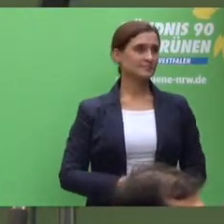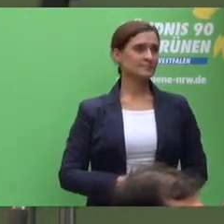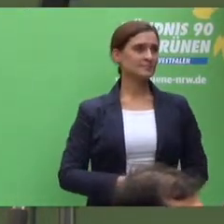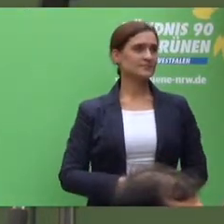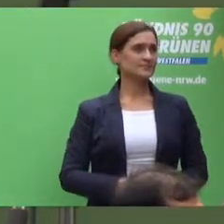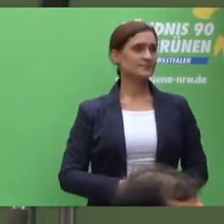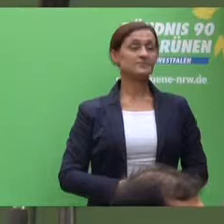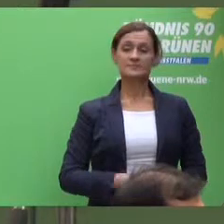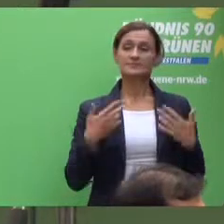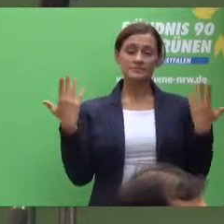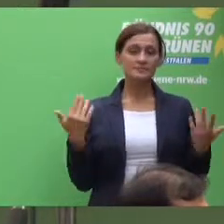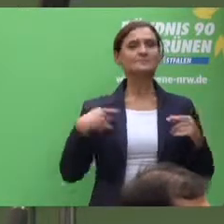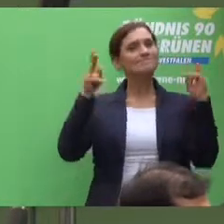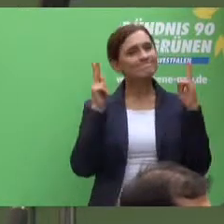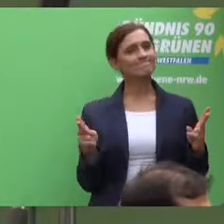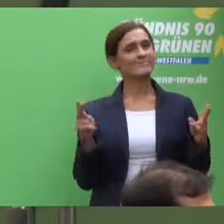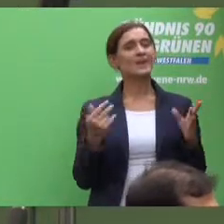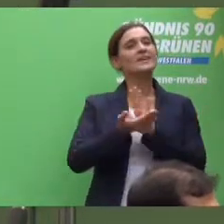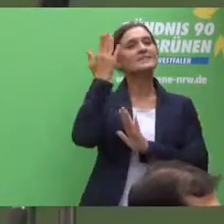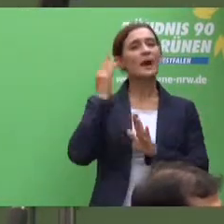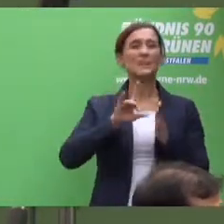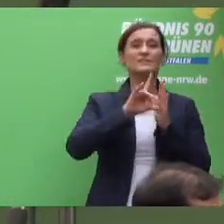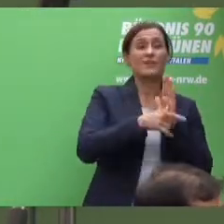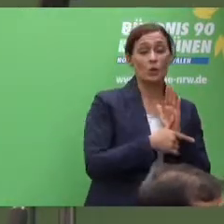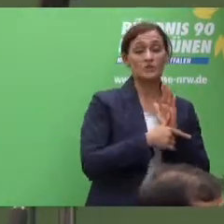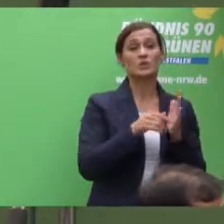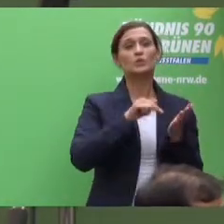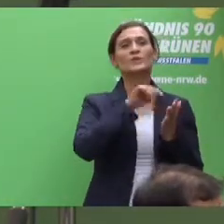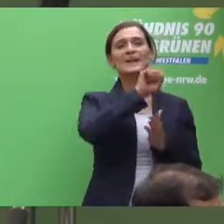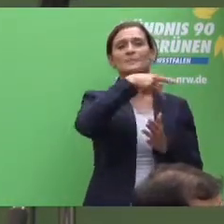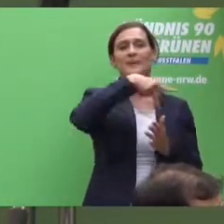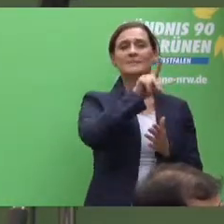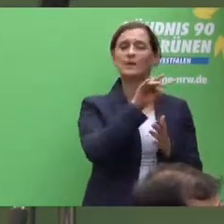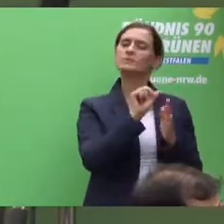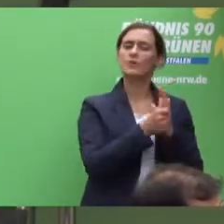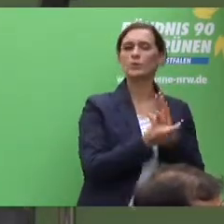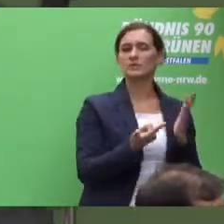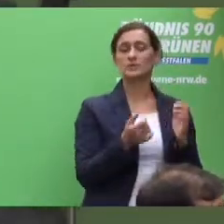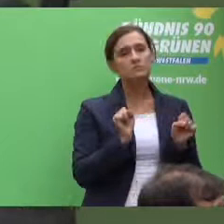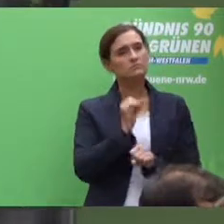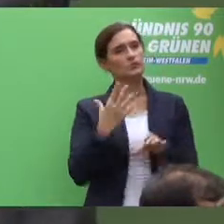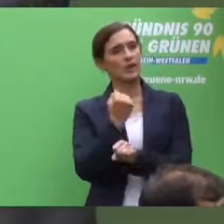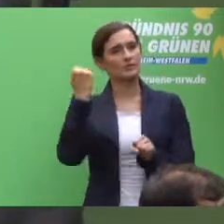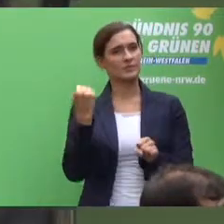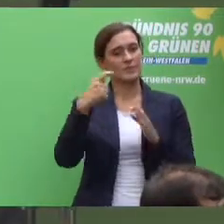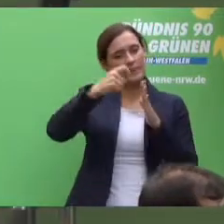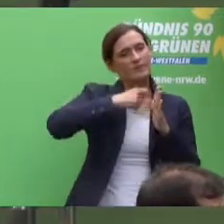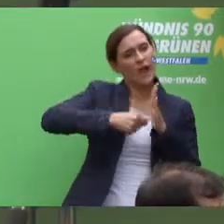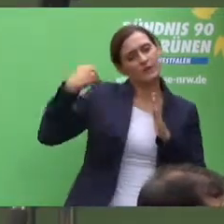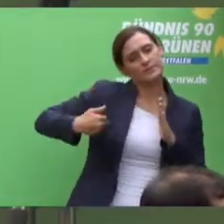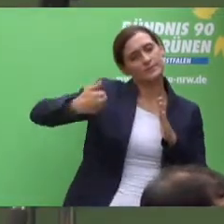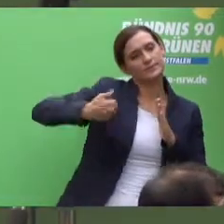Ihr habt das erledigt, sogar trotz Verlusten der SPD an dieser Stelle. Und so war das über all die Wahlen seit